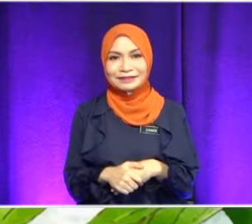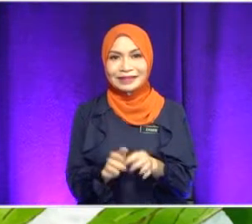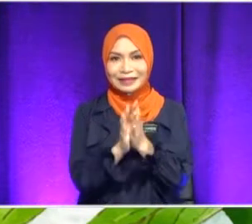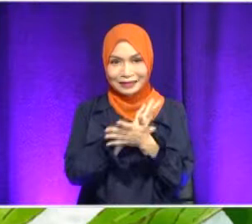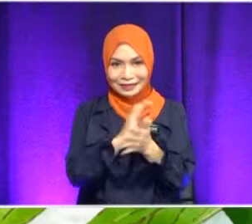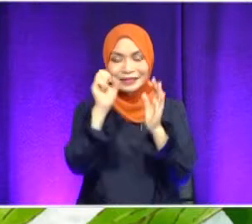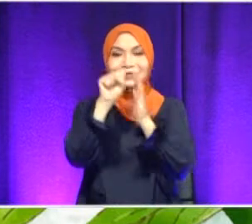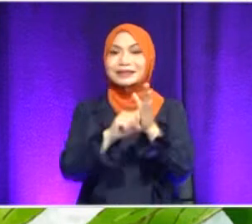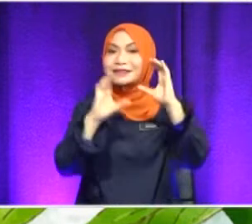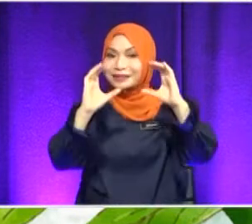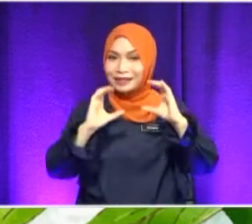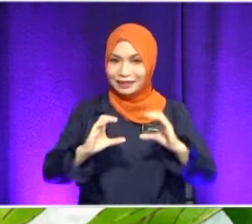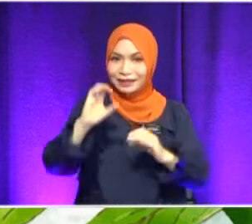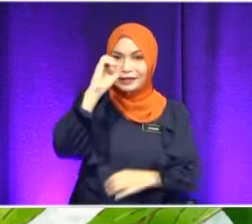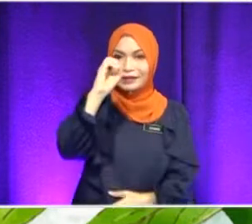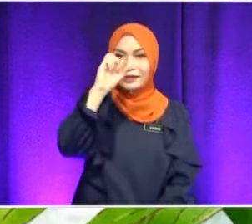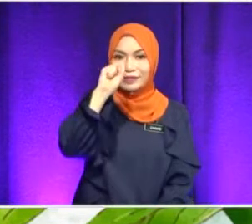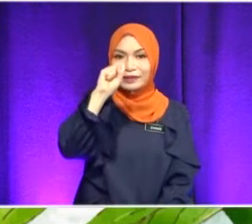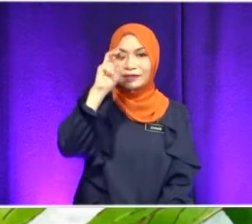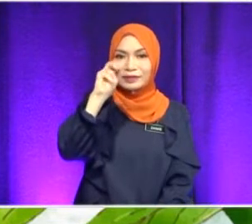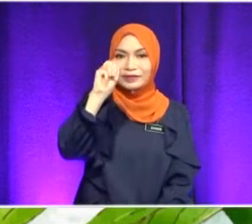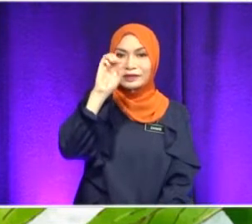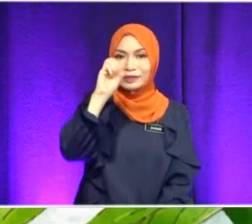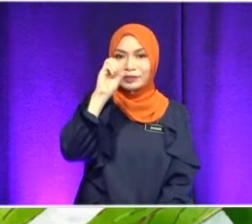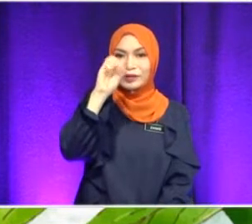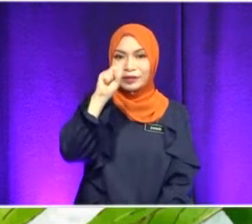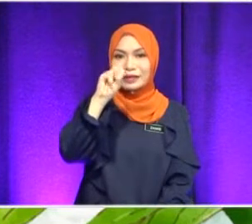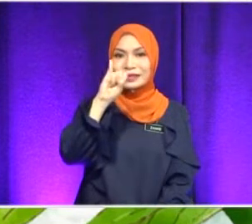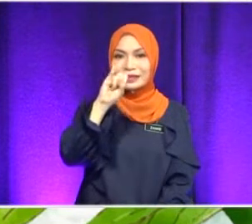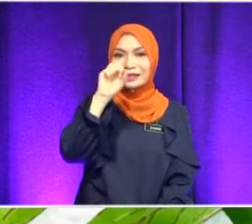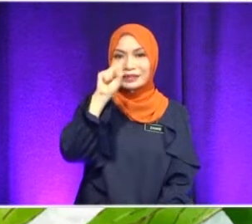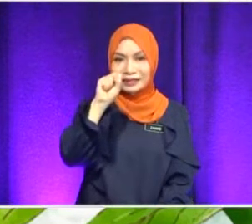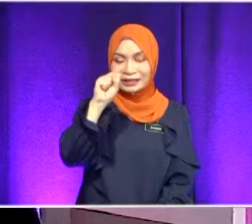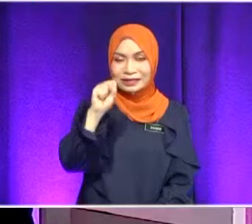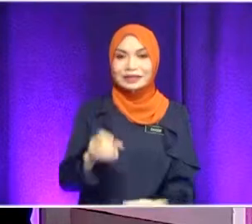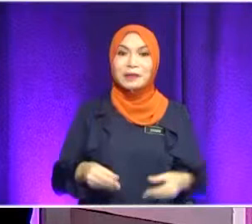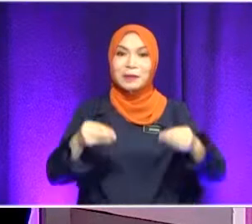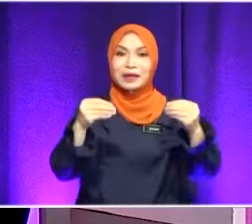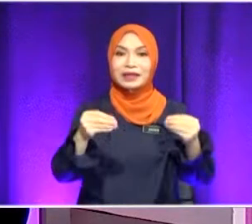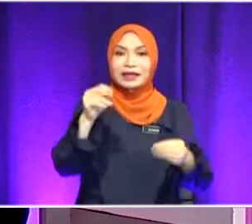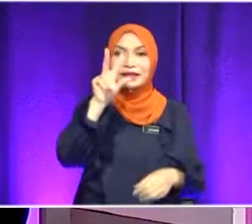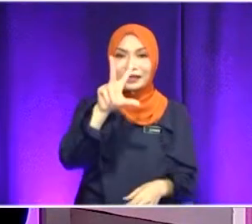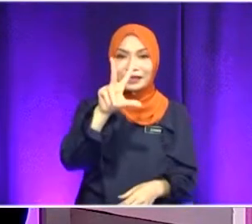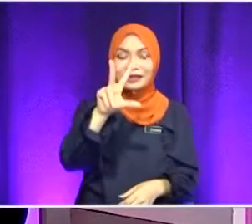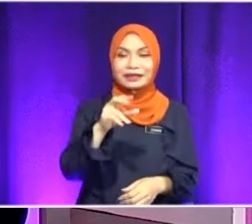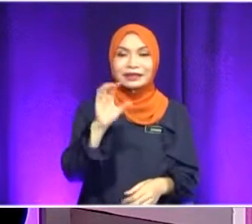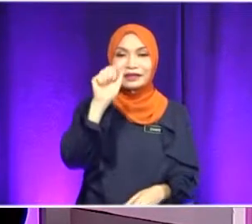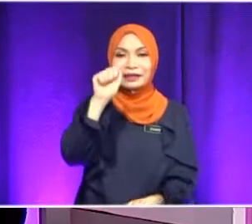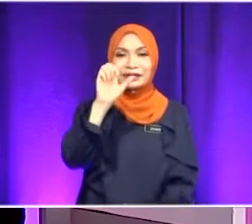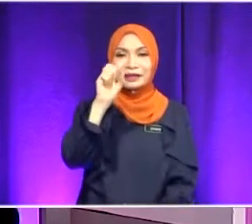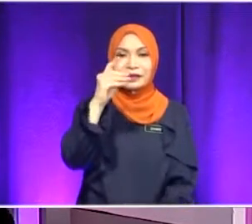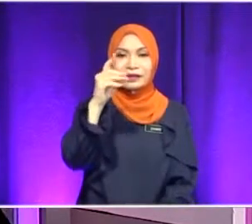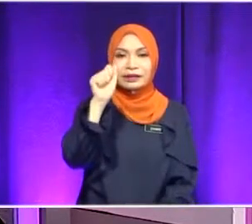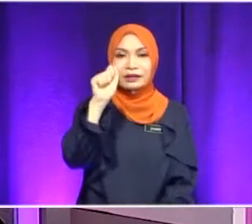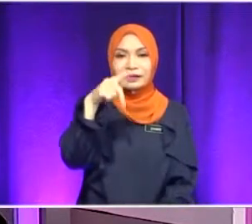jadi iman telah berjaya hebat menepati kehendak soal lain dengan memberikan tiga adaptasi penting oke kita tengok